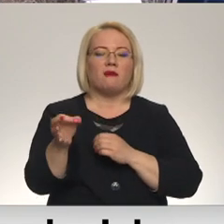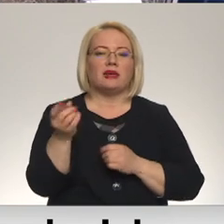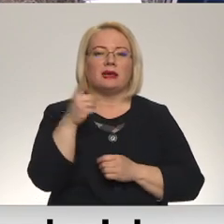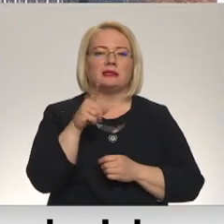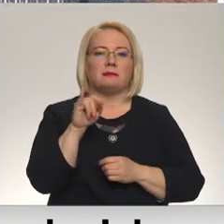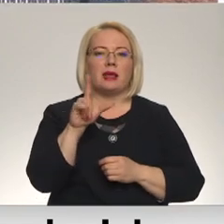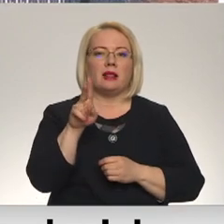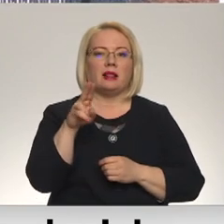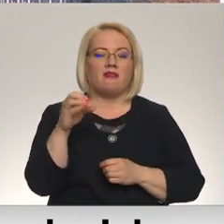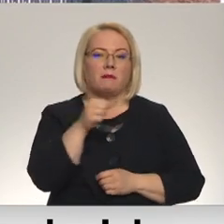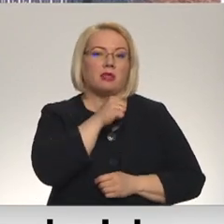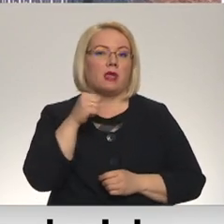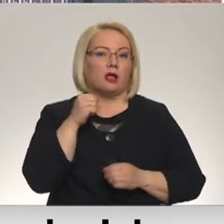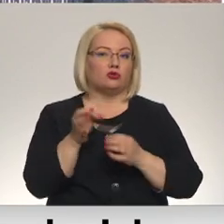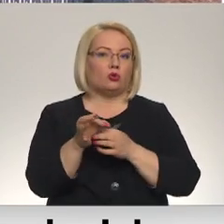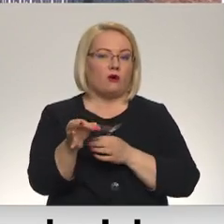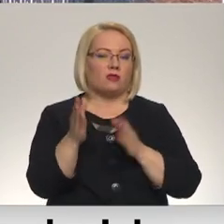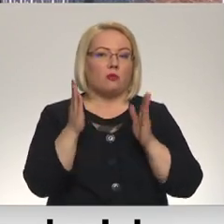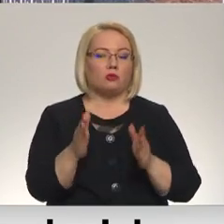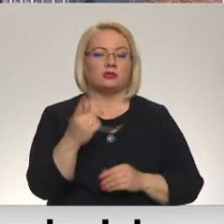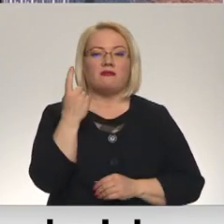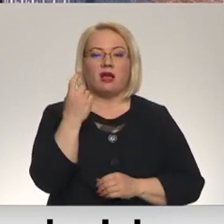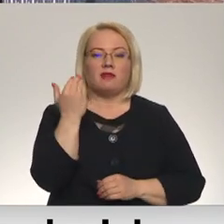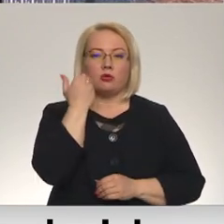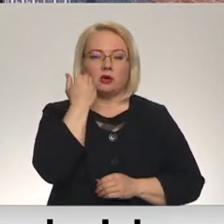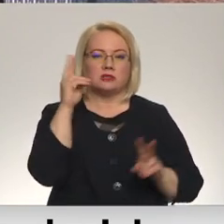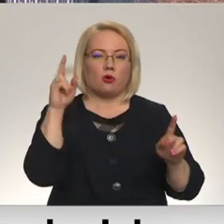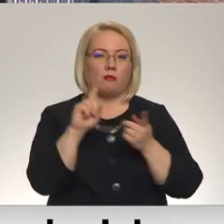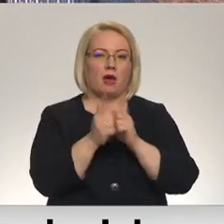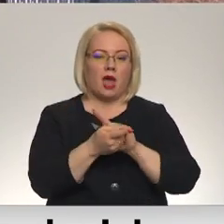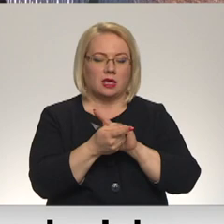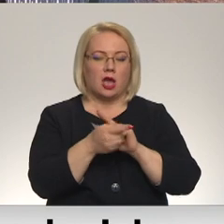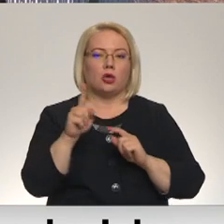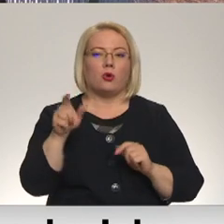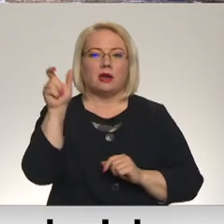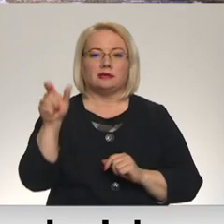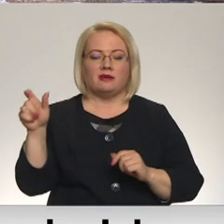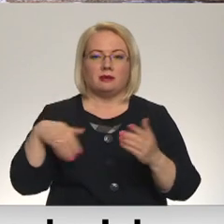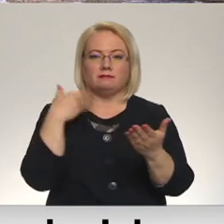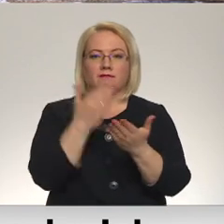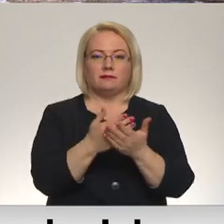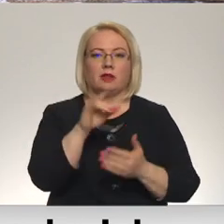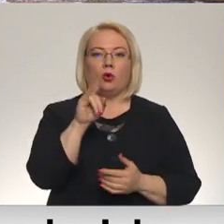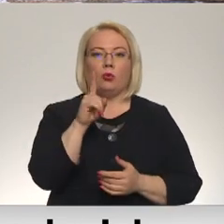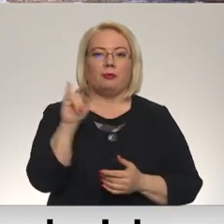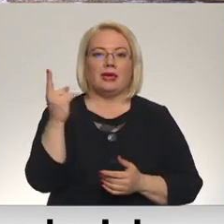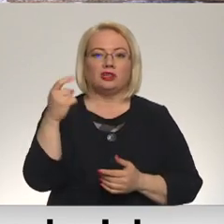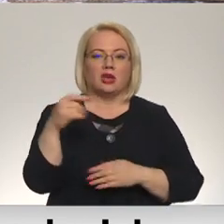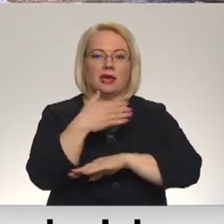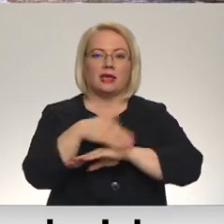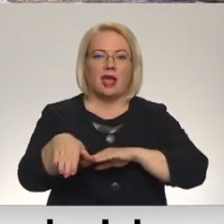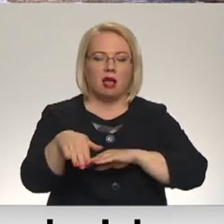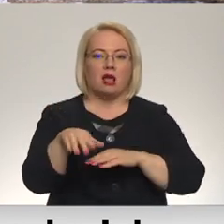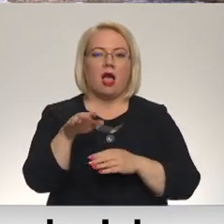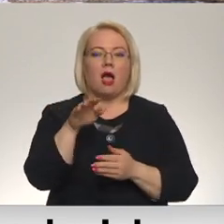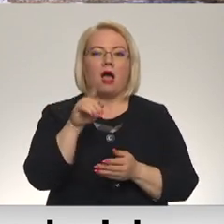Talsu novadā ļoti iespējams būs vēl viena nosaukuma maiņa, jo dundadznieki rosina Andreja Upīša ielu pārdevēt krokodilu